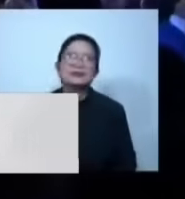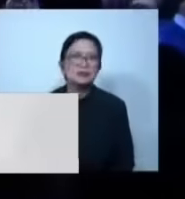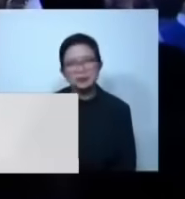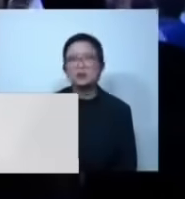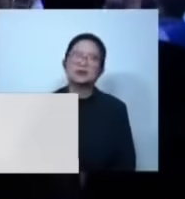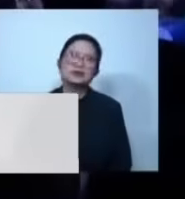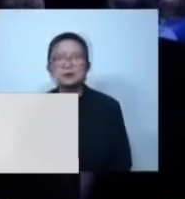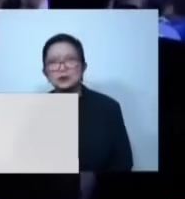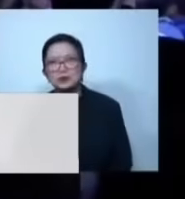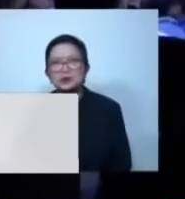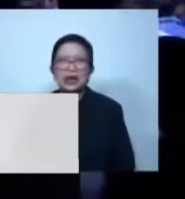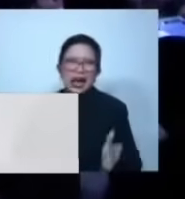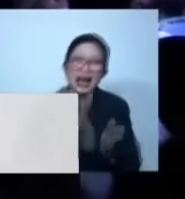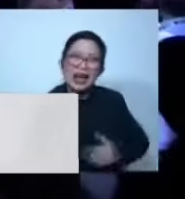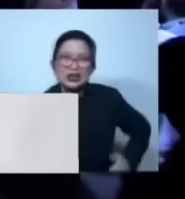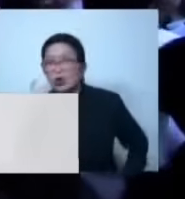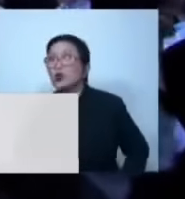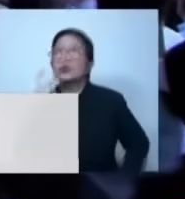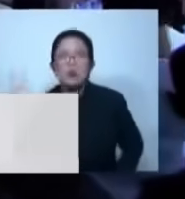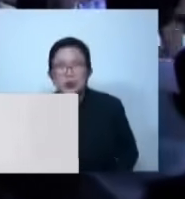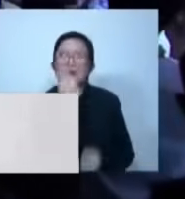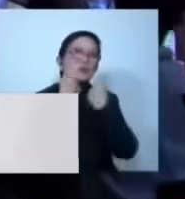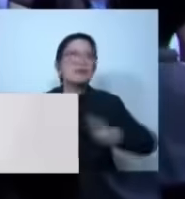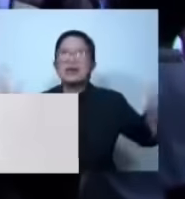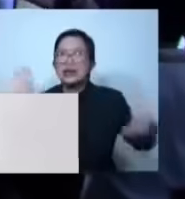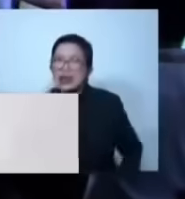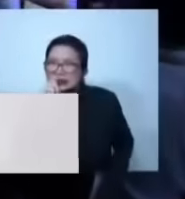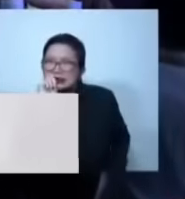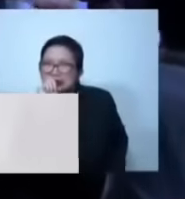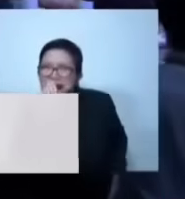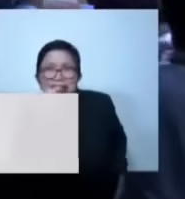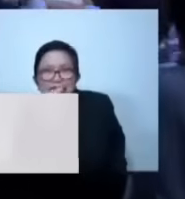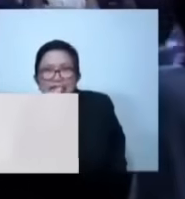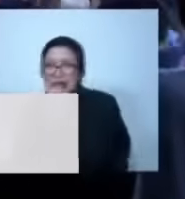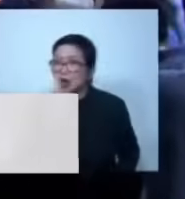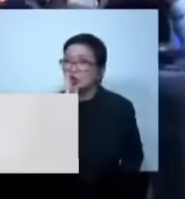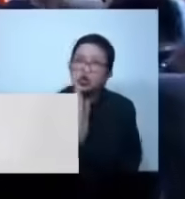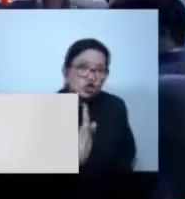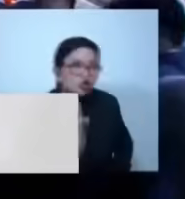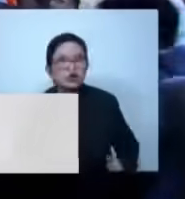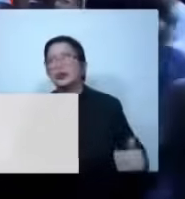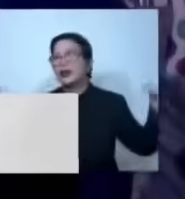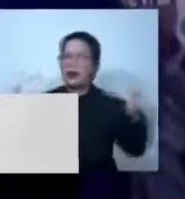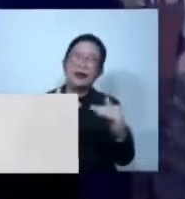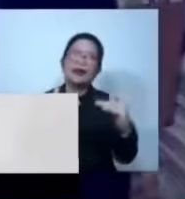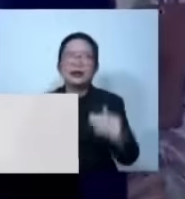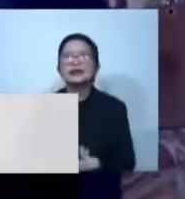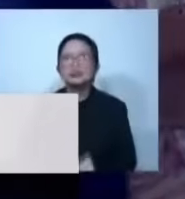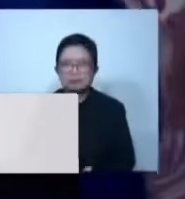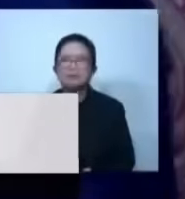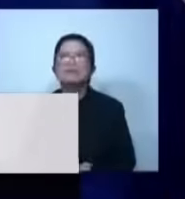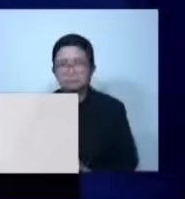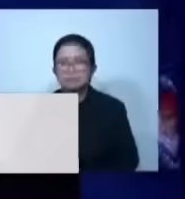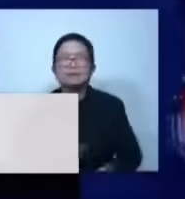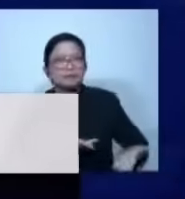indononesia langsung umum bebas rahasia jujur dan adil sebagai